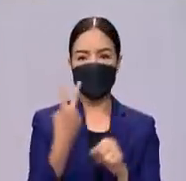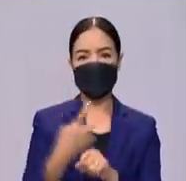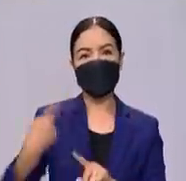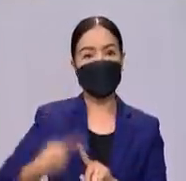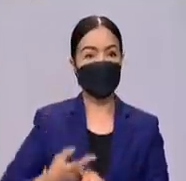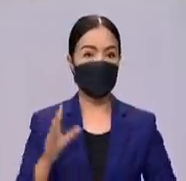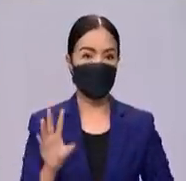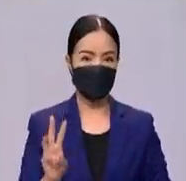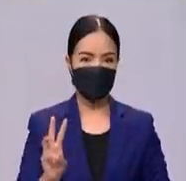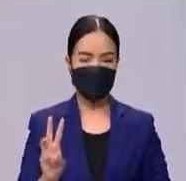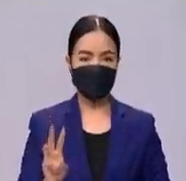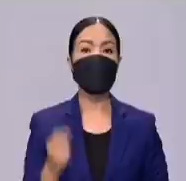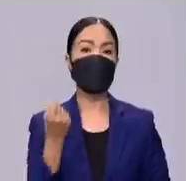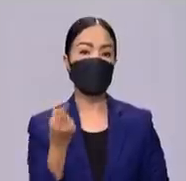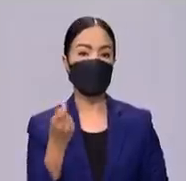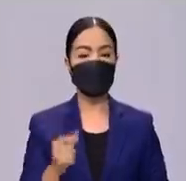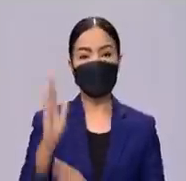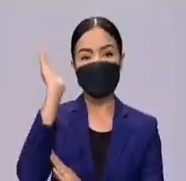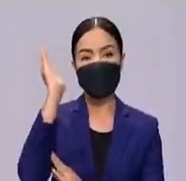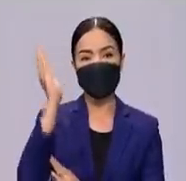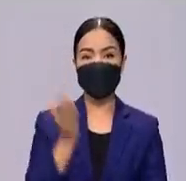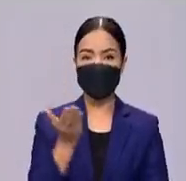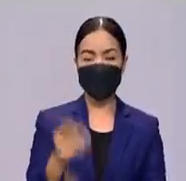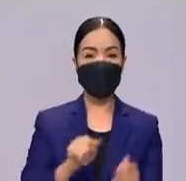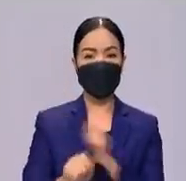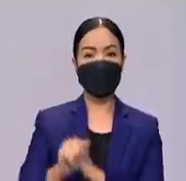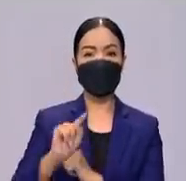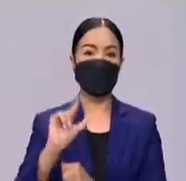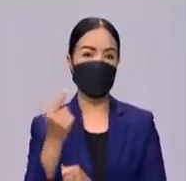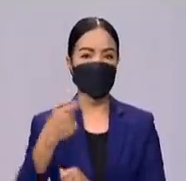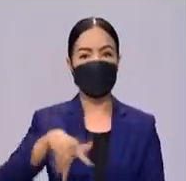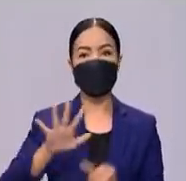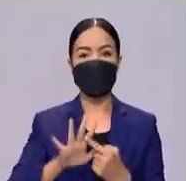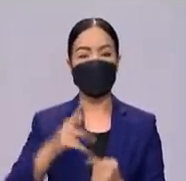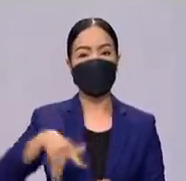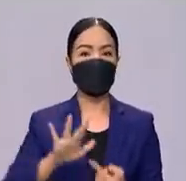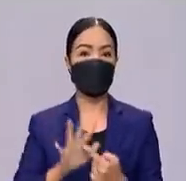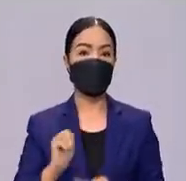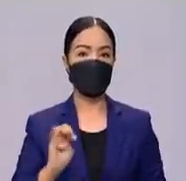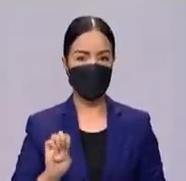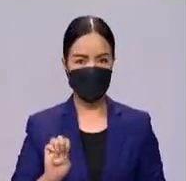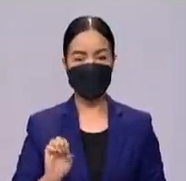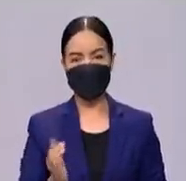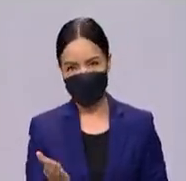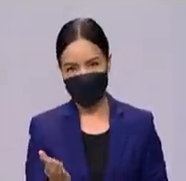ติดตามการรายงานสดนะคะจากคุณคณิษฐาอมรเมธวรินทร์รายงานสดมาจากที่อำเภอทองผาภูมิกาญจนบุรีเชิญเลยค่ะ